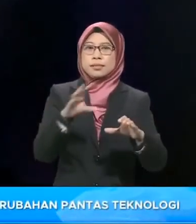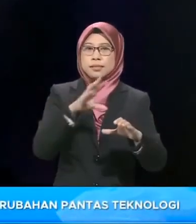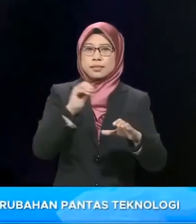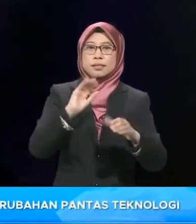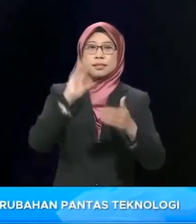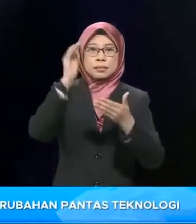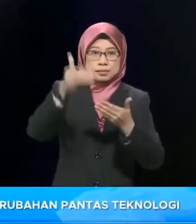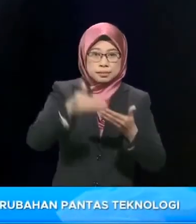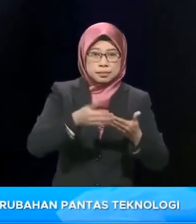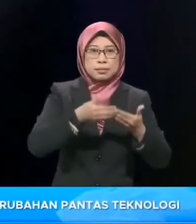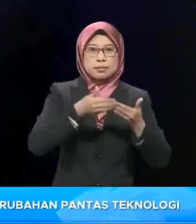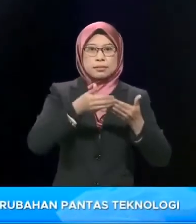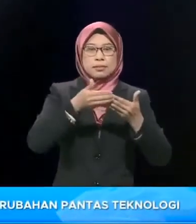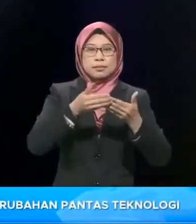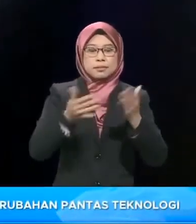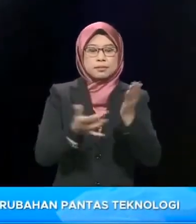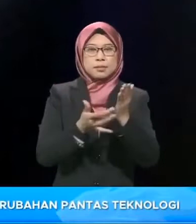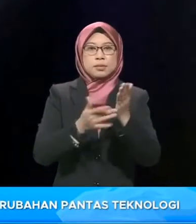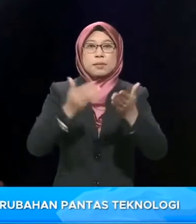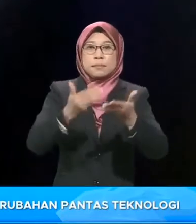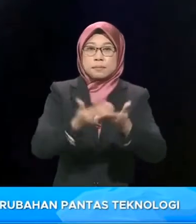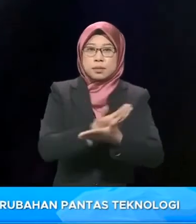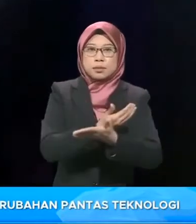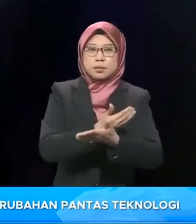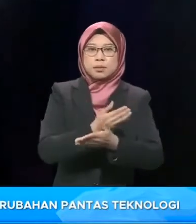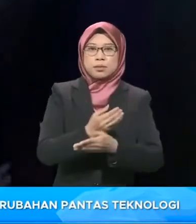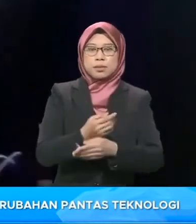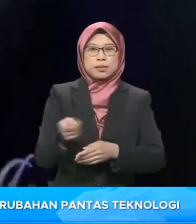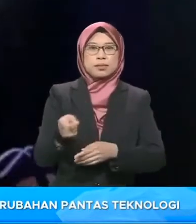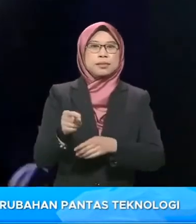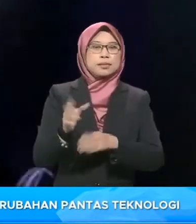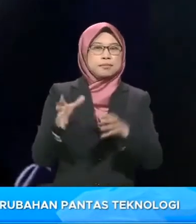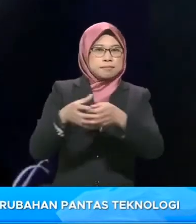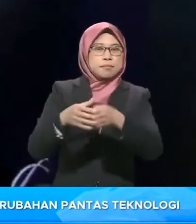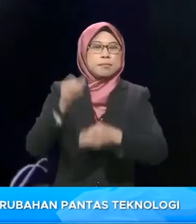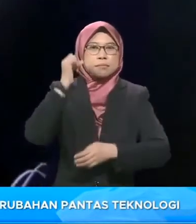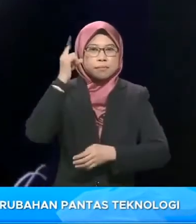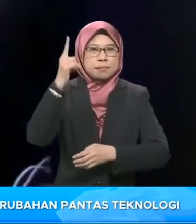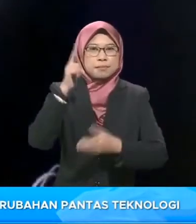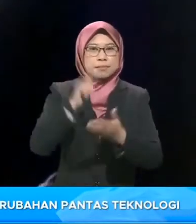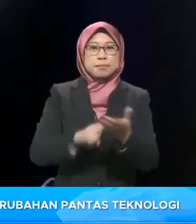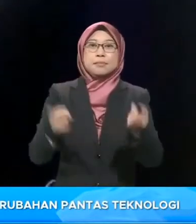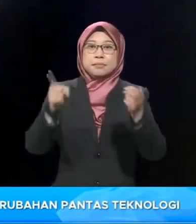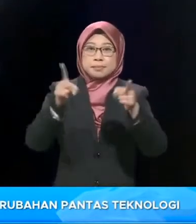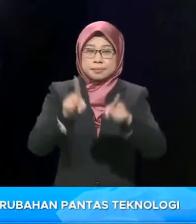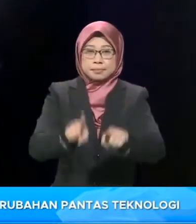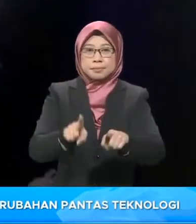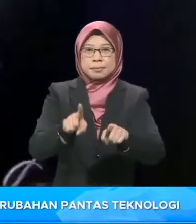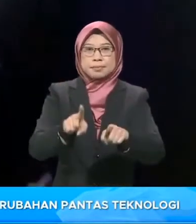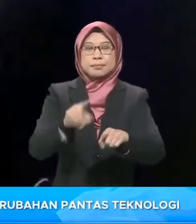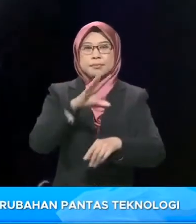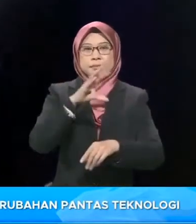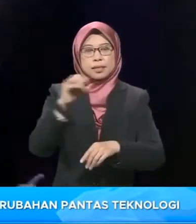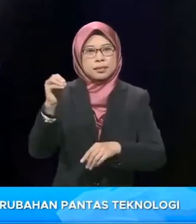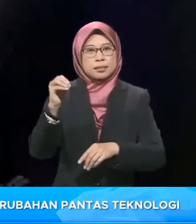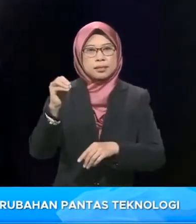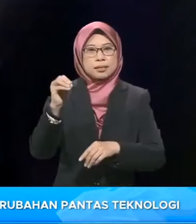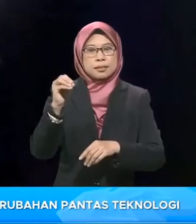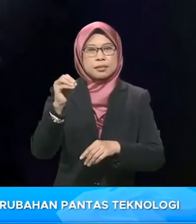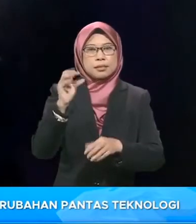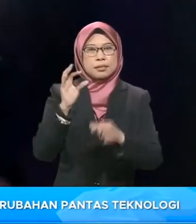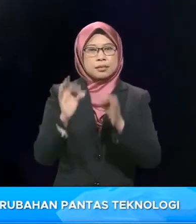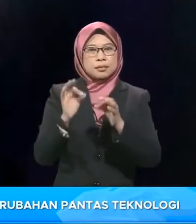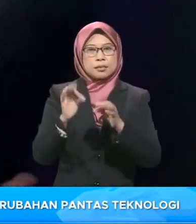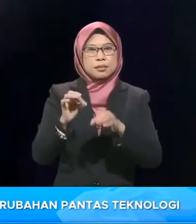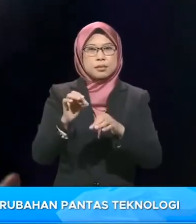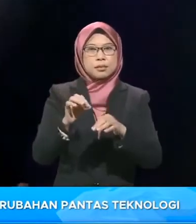introduce the new technologies and they are the one who really understand not only what is going on at any particular time